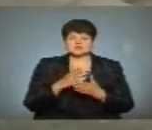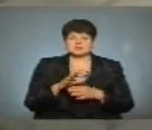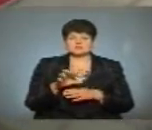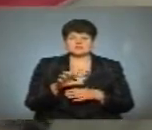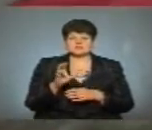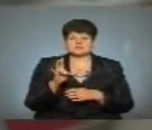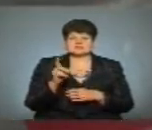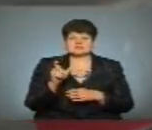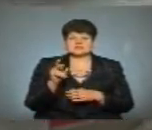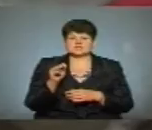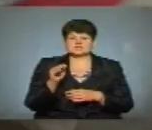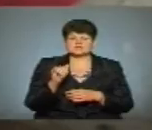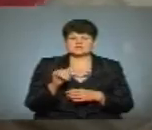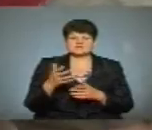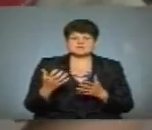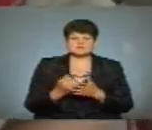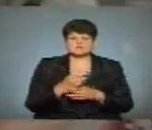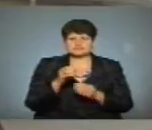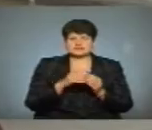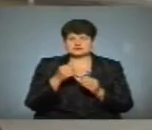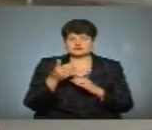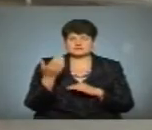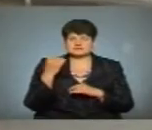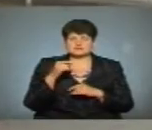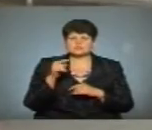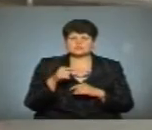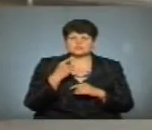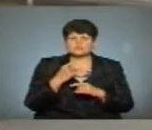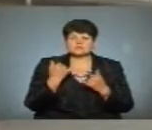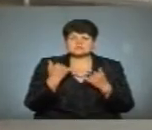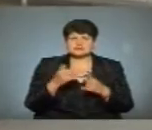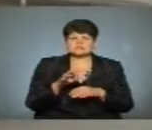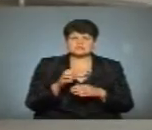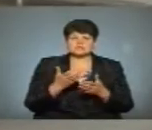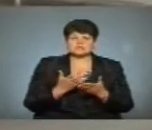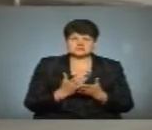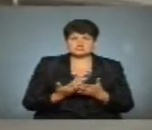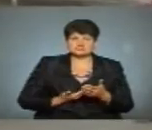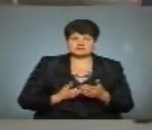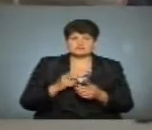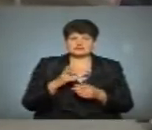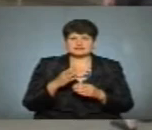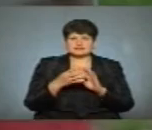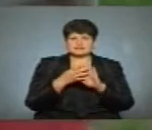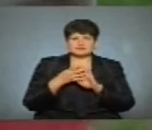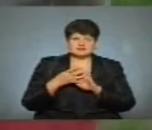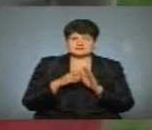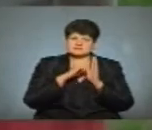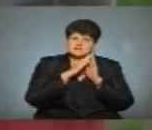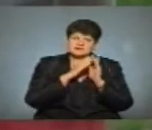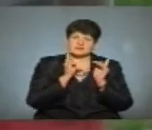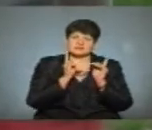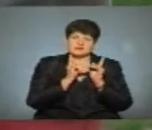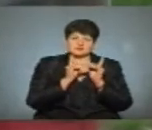Нєжі. Він знайшов її на вулиці 10 років тому. За його словами, зараз тварина живе у квартирі на 9-му поверсі, спить на ліжку